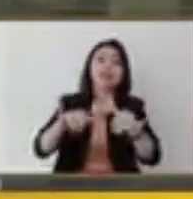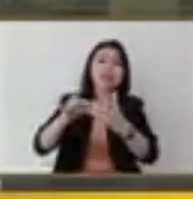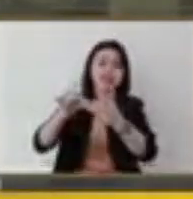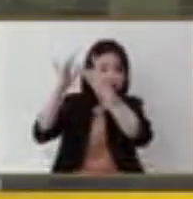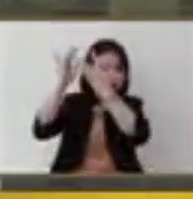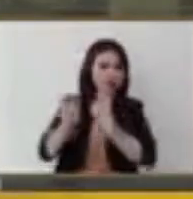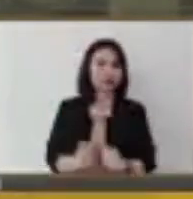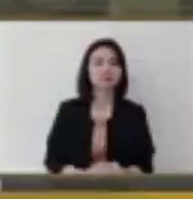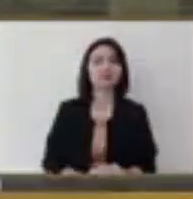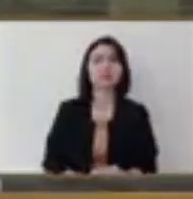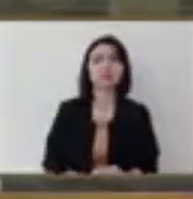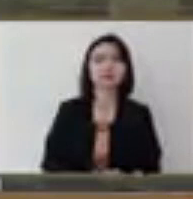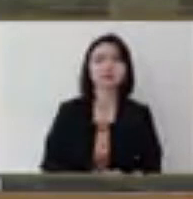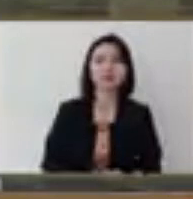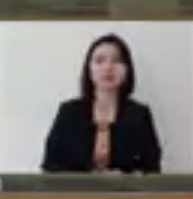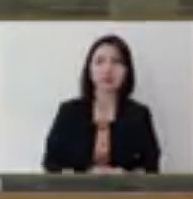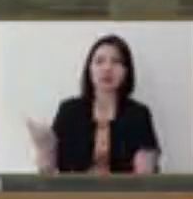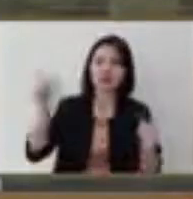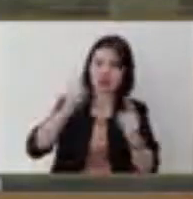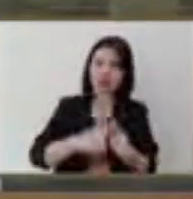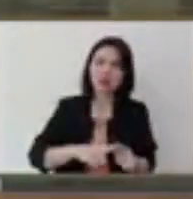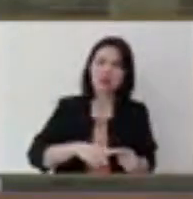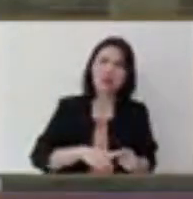So hanggang sila po'y napalayo na sa Panginoon,